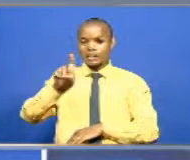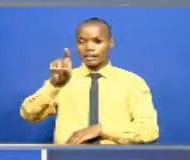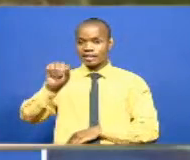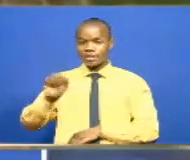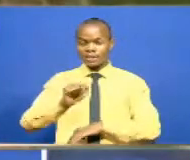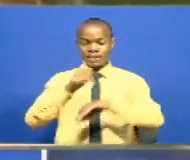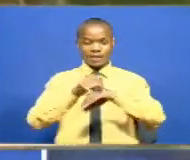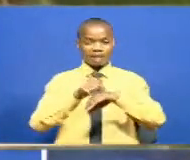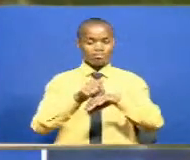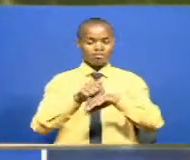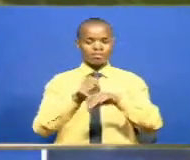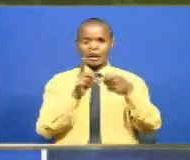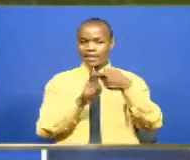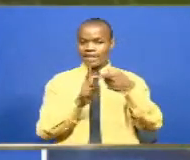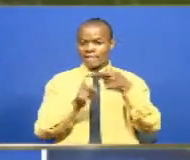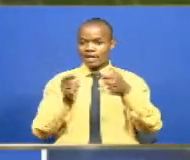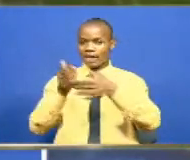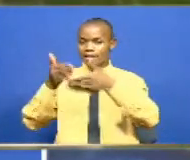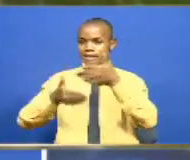huu.